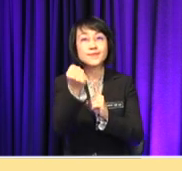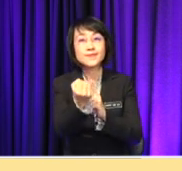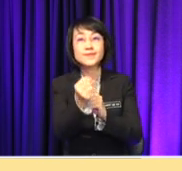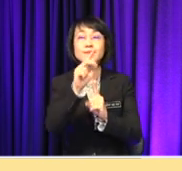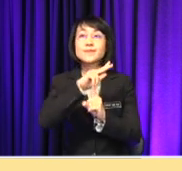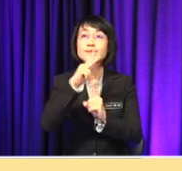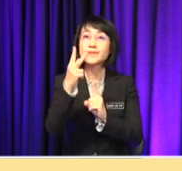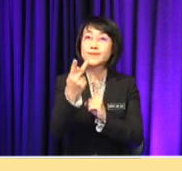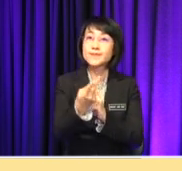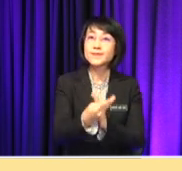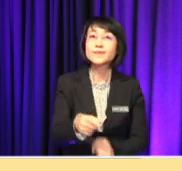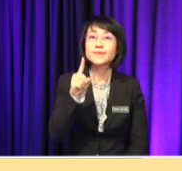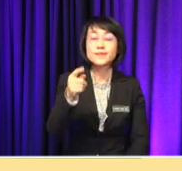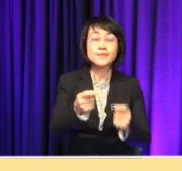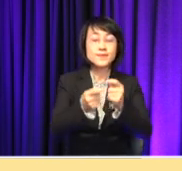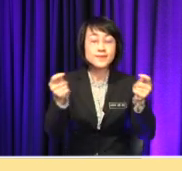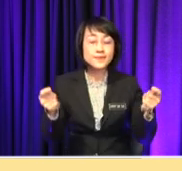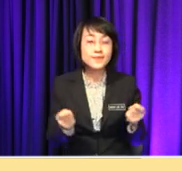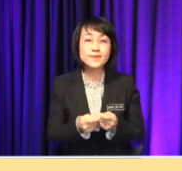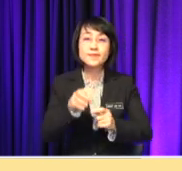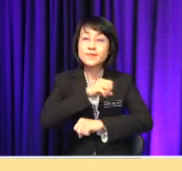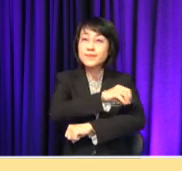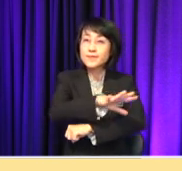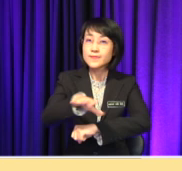satu-satu tempat dipengaruhi oleh